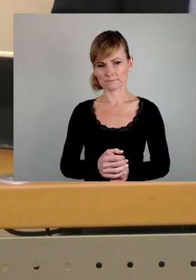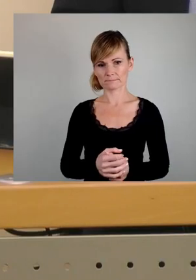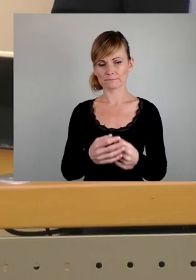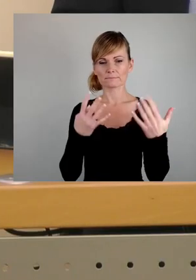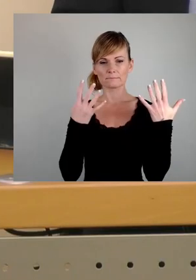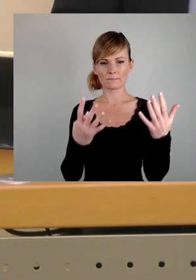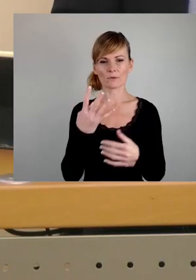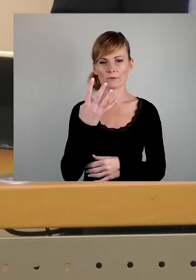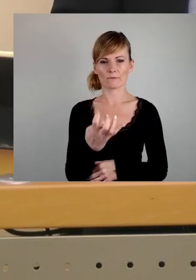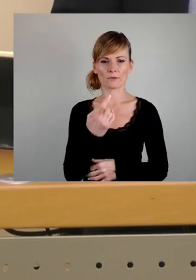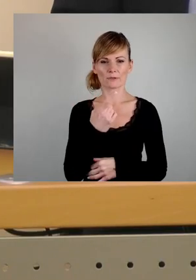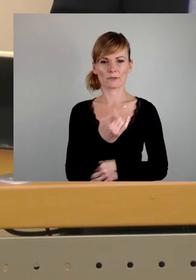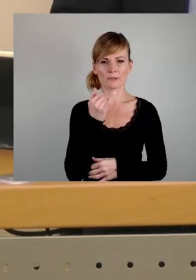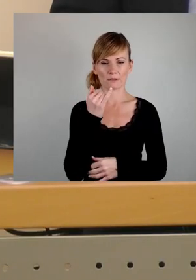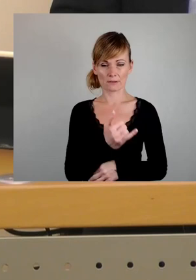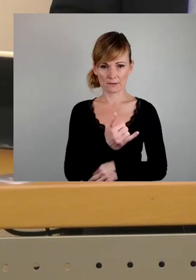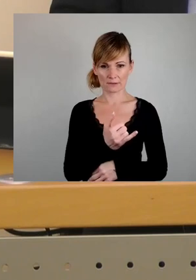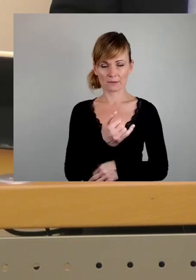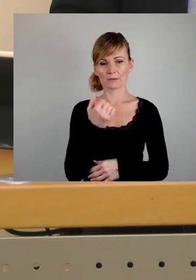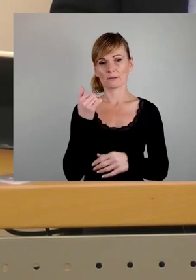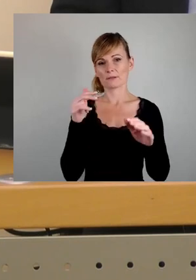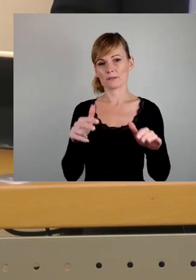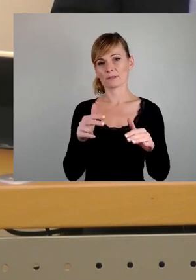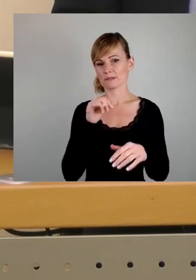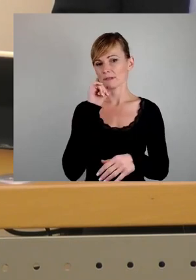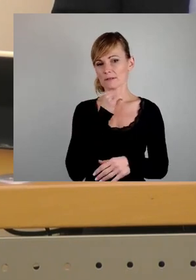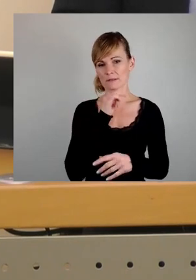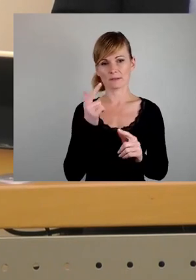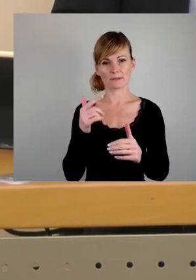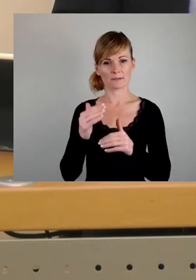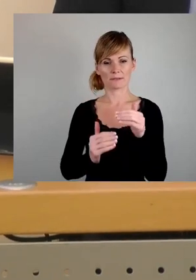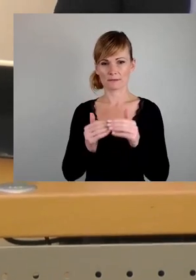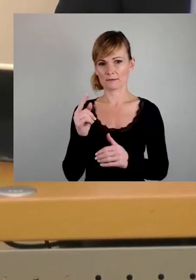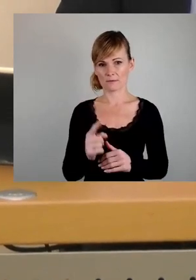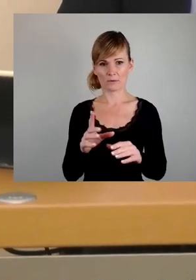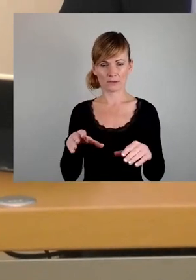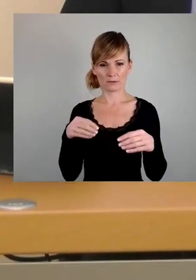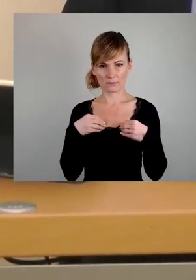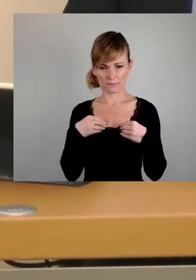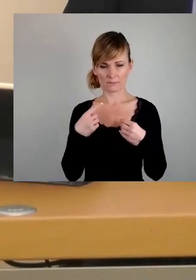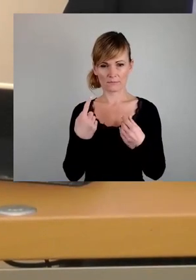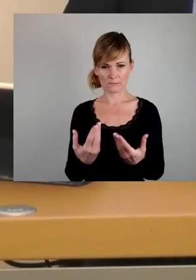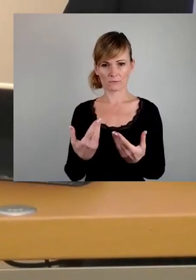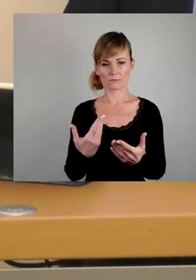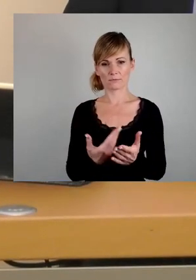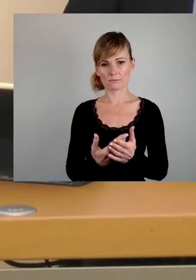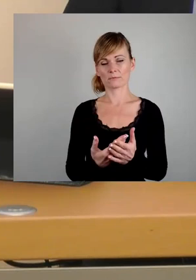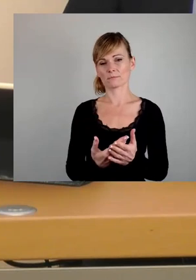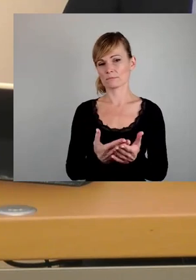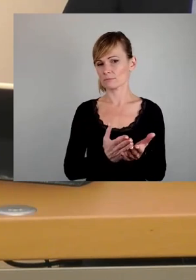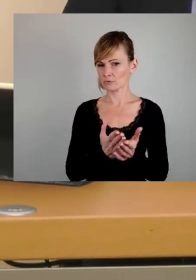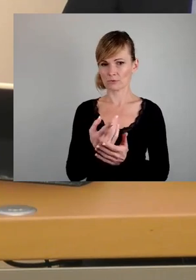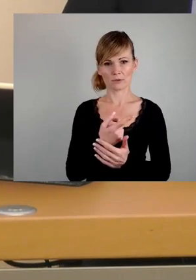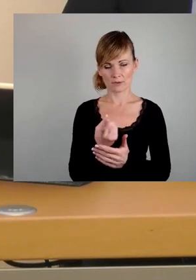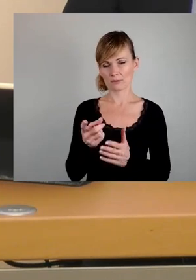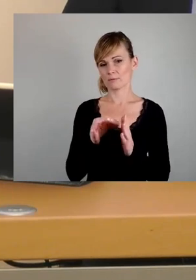Neunundvierzig Ja-Stimmen, 18 Nein, keine Enthaltung, wird damit auch angenommen. Und damit sind wir durch alle Punkte erstmal